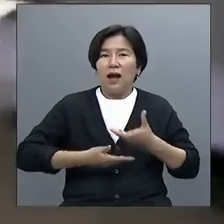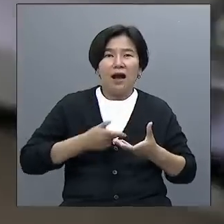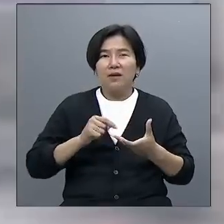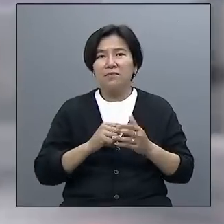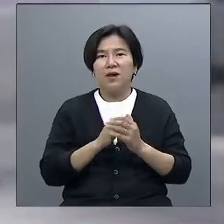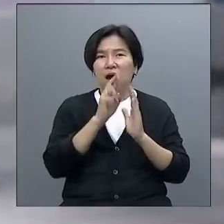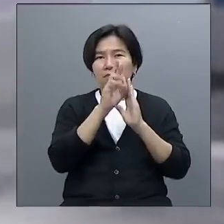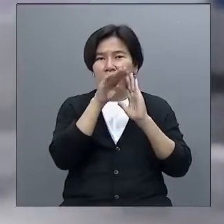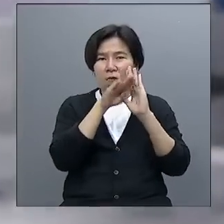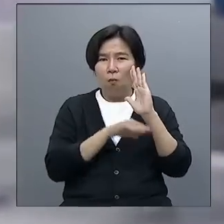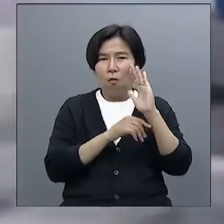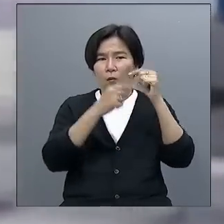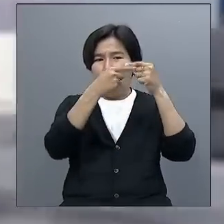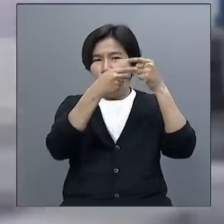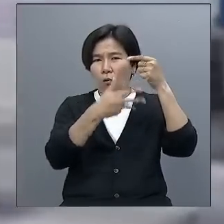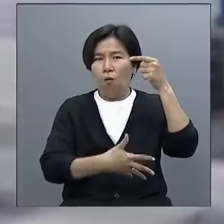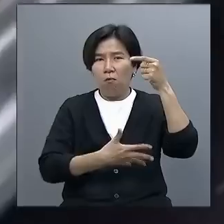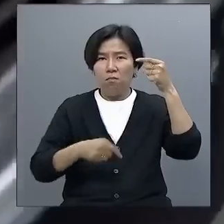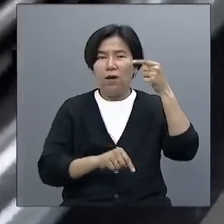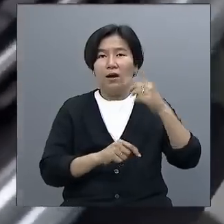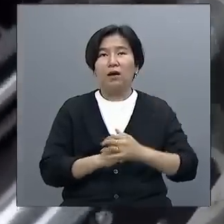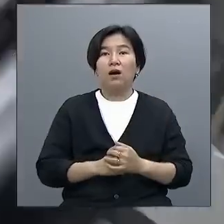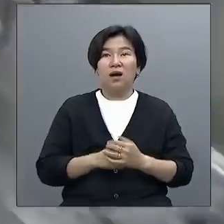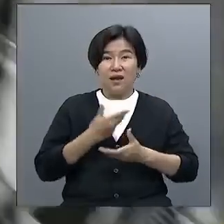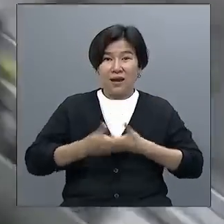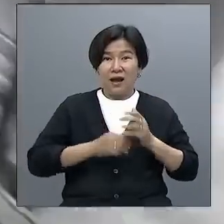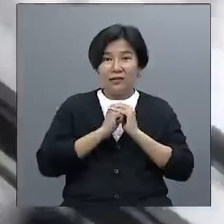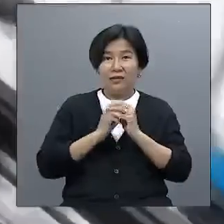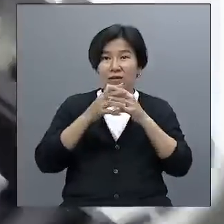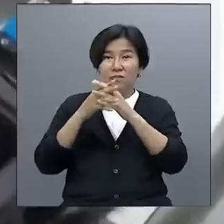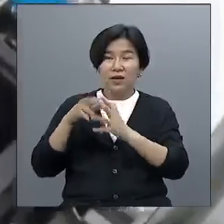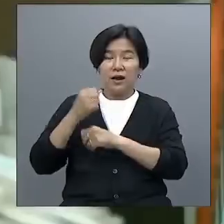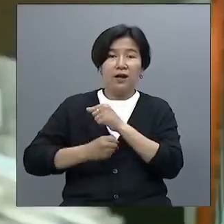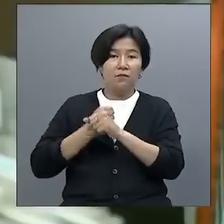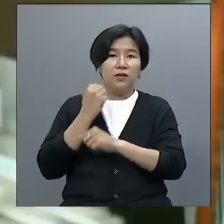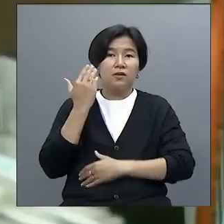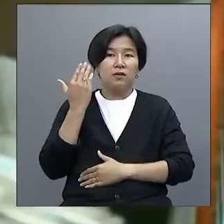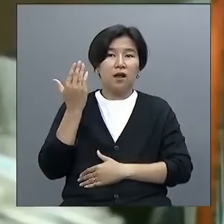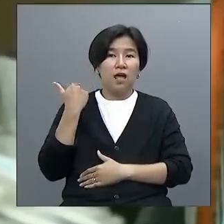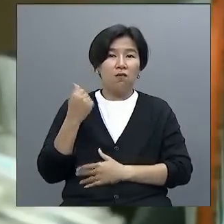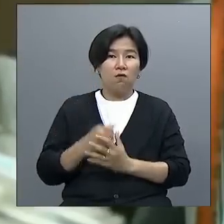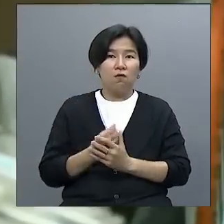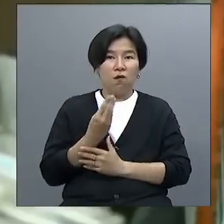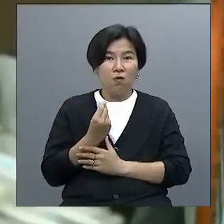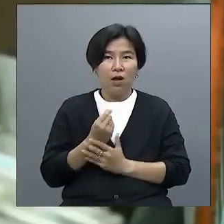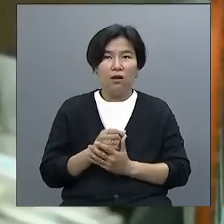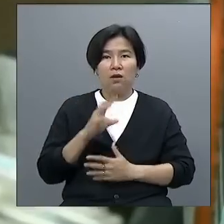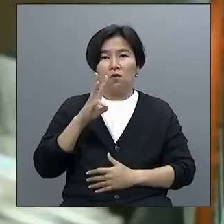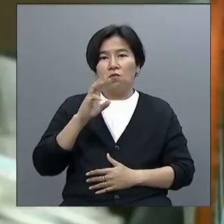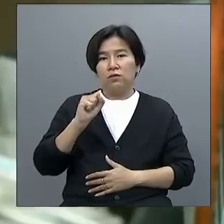ทราบหรือเปล่าคะว่าเมื่อปีที่แล้วมูลค่าการค้าของจีนและสหรัฐสูงทำสถิตินะคะมากกว่า